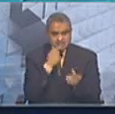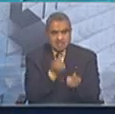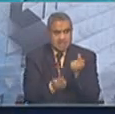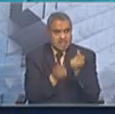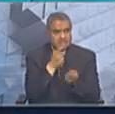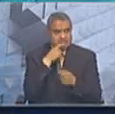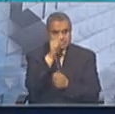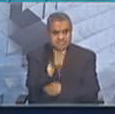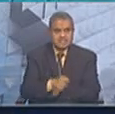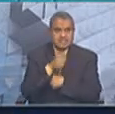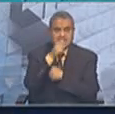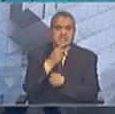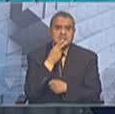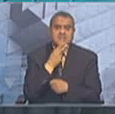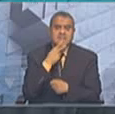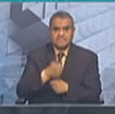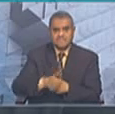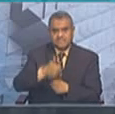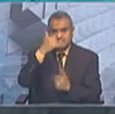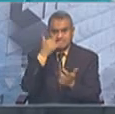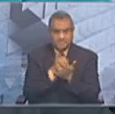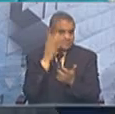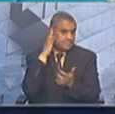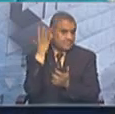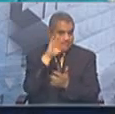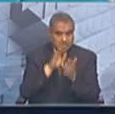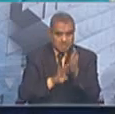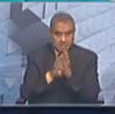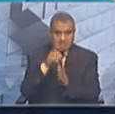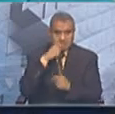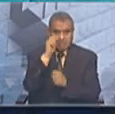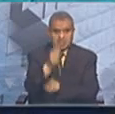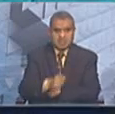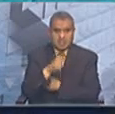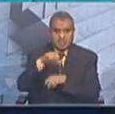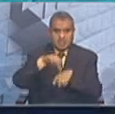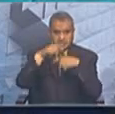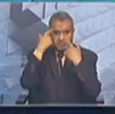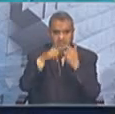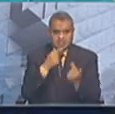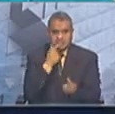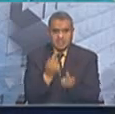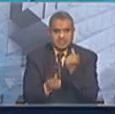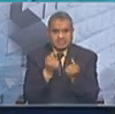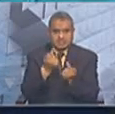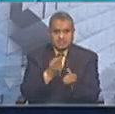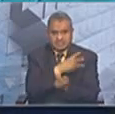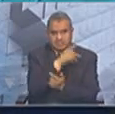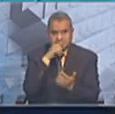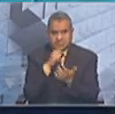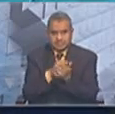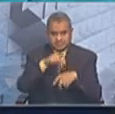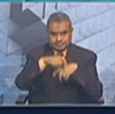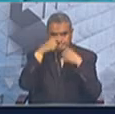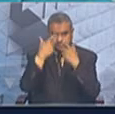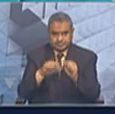فعلا بيطبقوه في الاراضي الحديثه وفي اراضي زراعه الصوبات الزراعيه